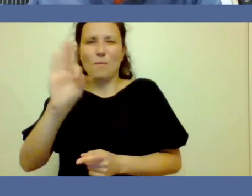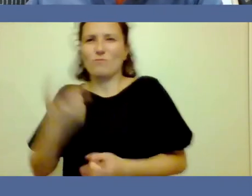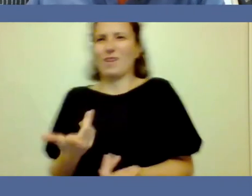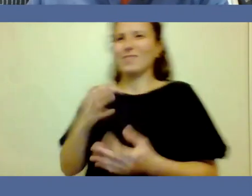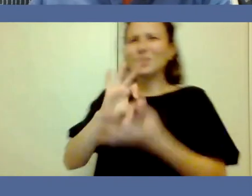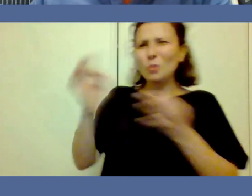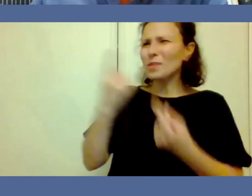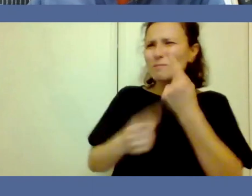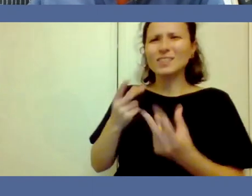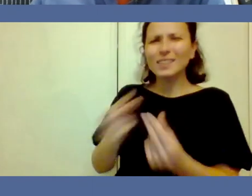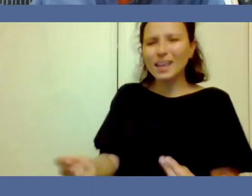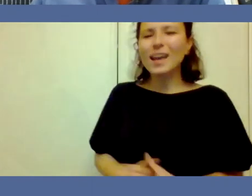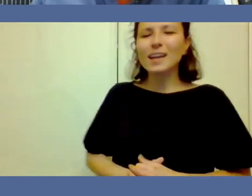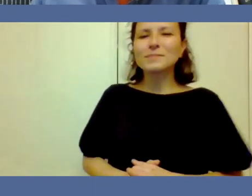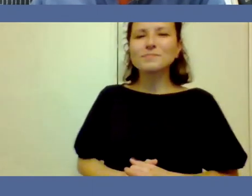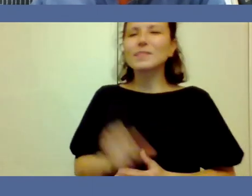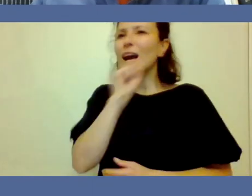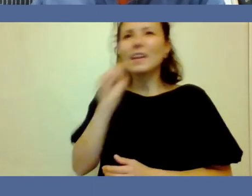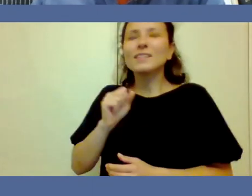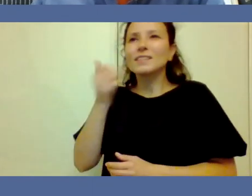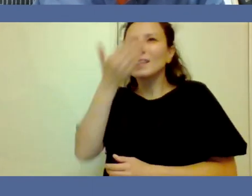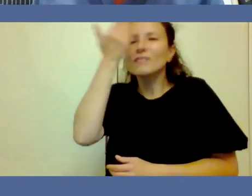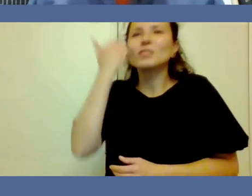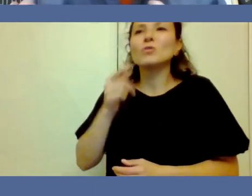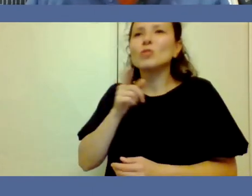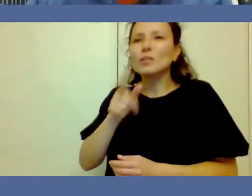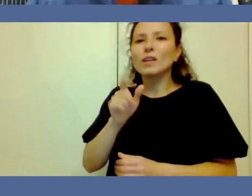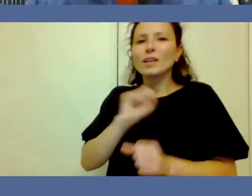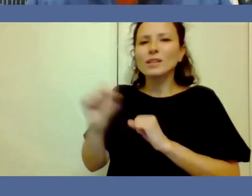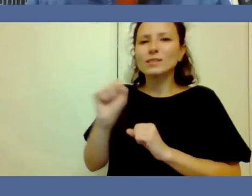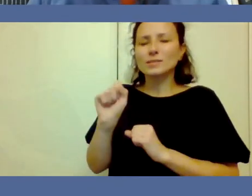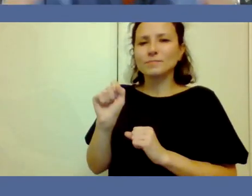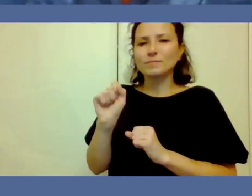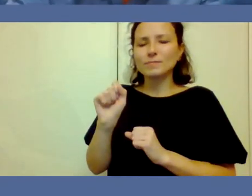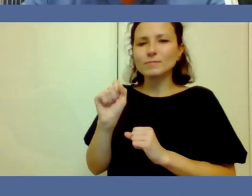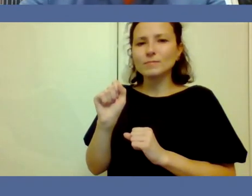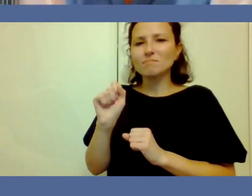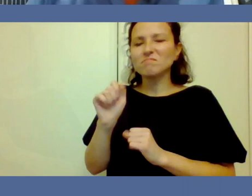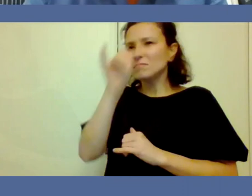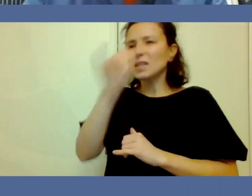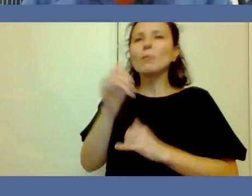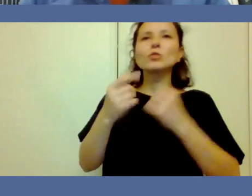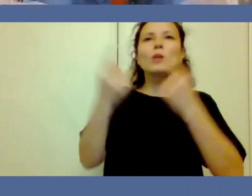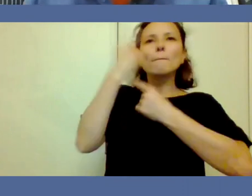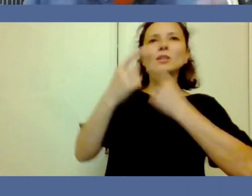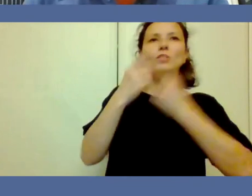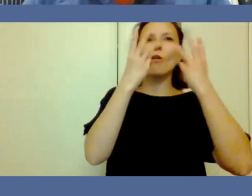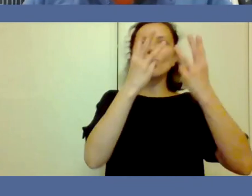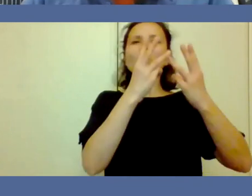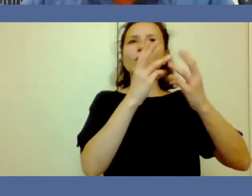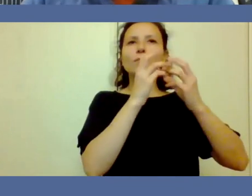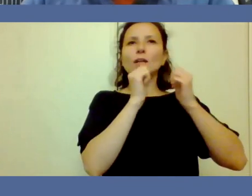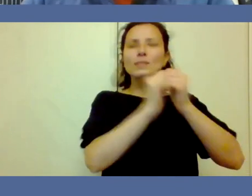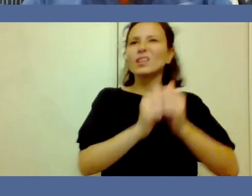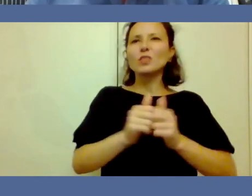Zaraz złote myśli. Ale nigdy nie wiedzielibyśmy, że pani jest jednowymiarowa i nie może pani jednocześnie myśleć o ważnym zadaniu i parkować samochodu.